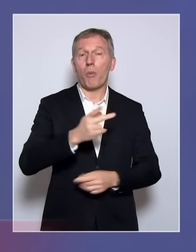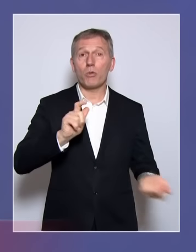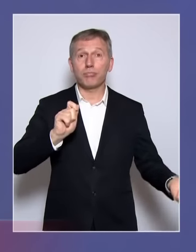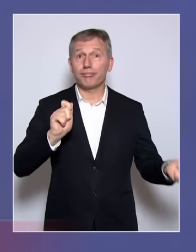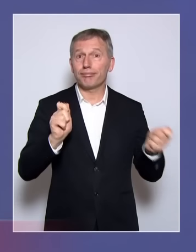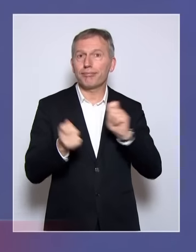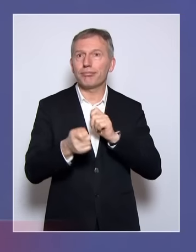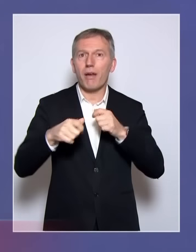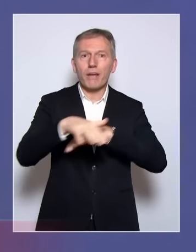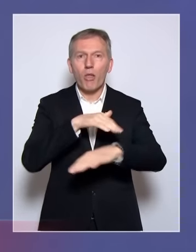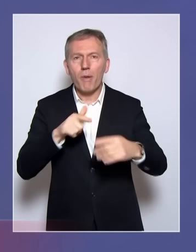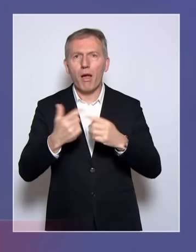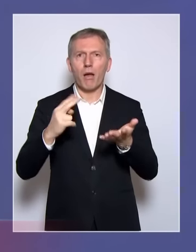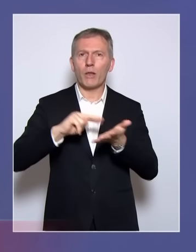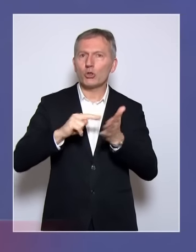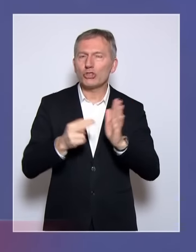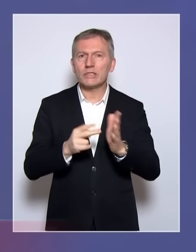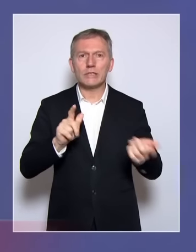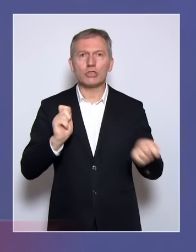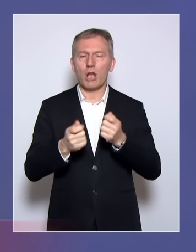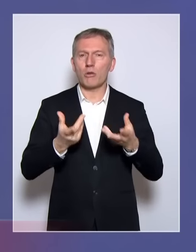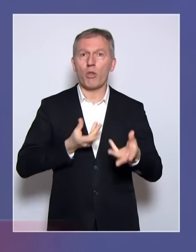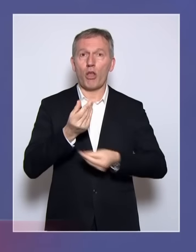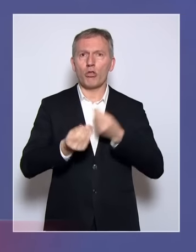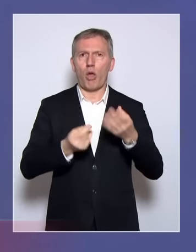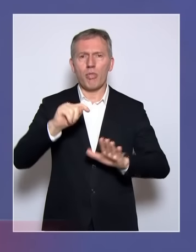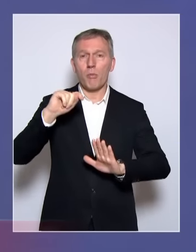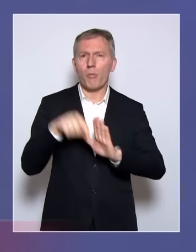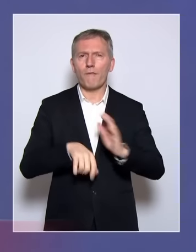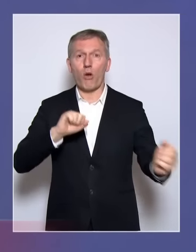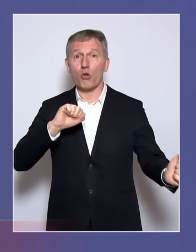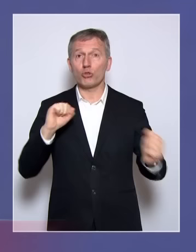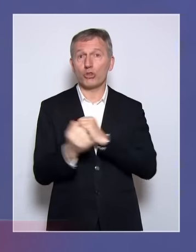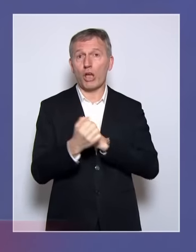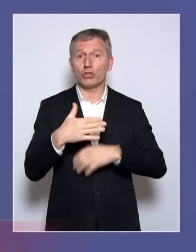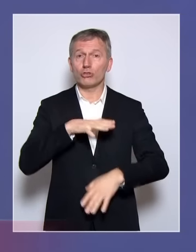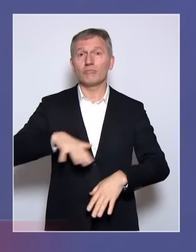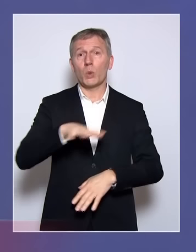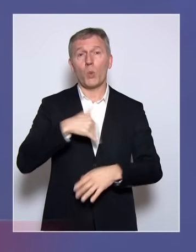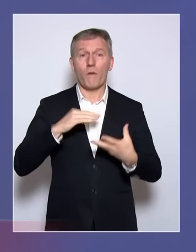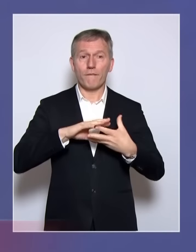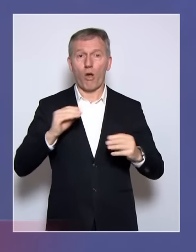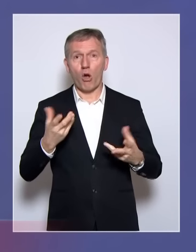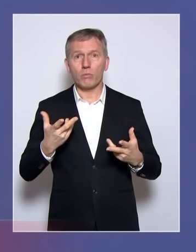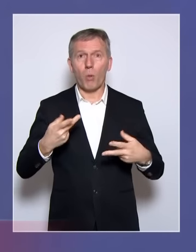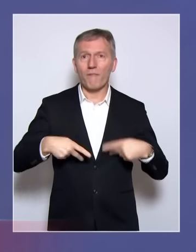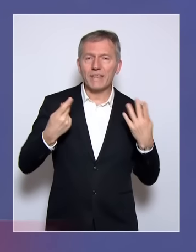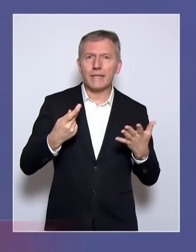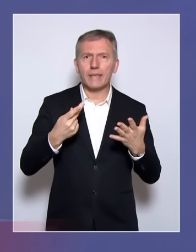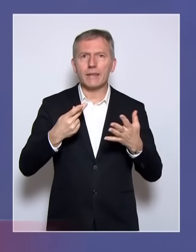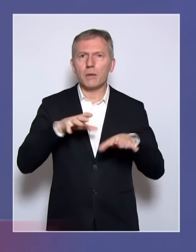environnementales et technologiques qui rebattent en profondeur les cartes de notre manière de vivre ou de produire,